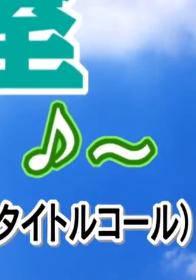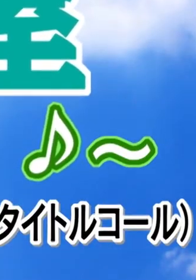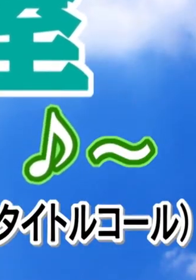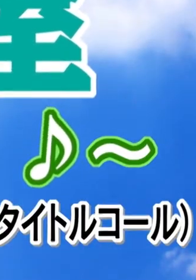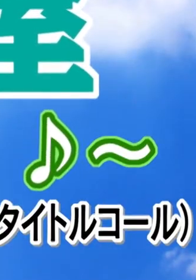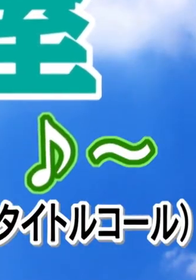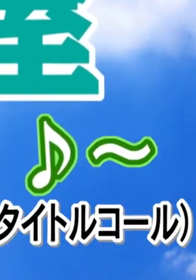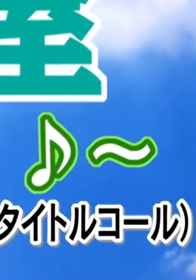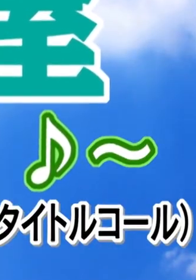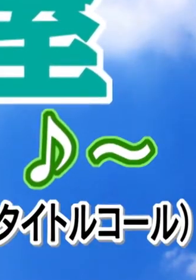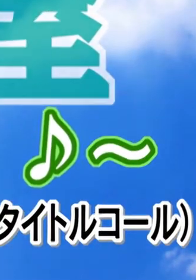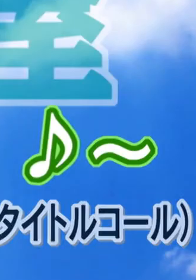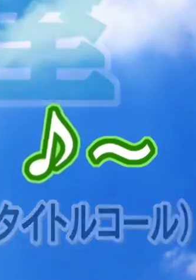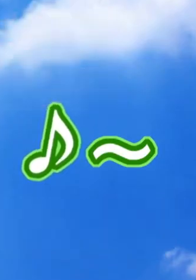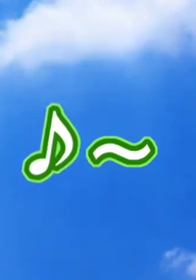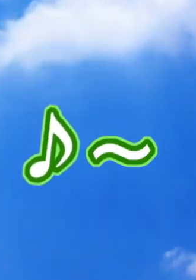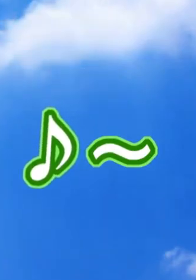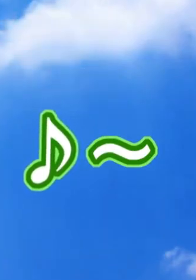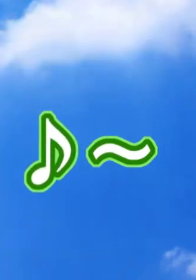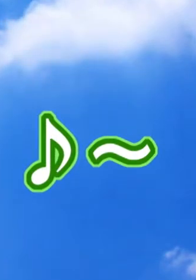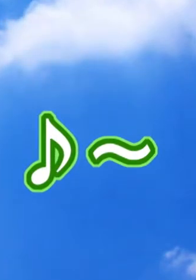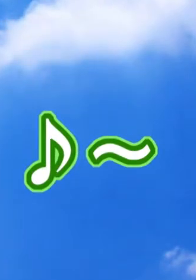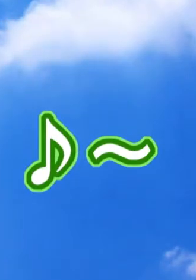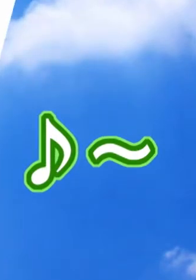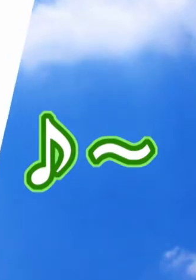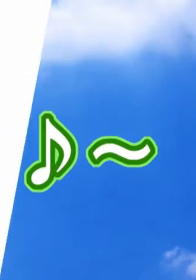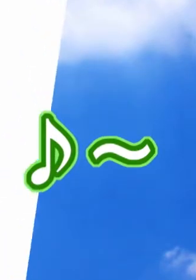岩手ワンコ広報室。